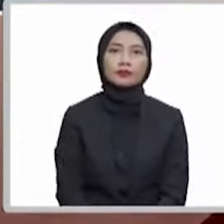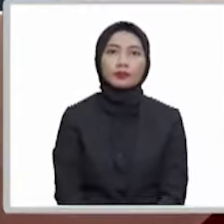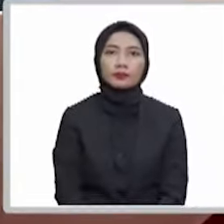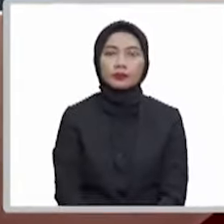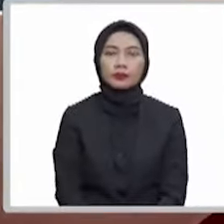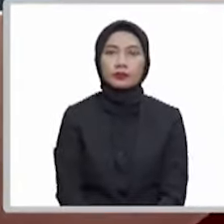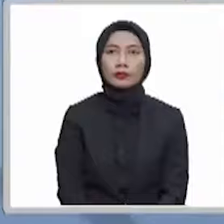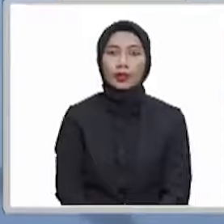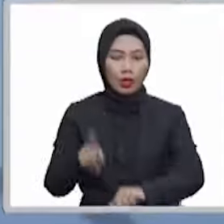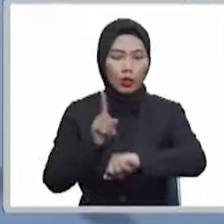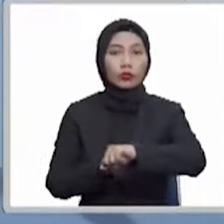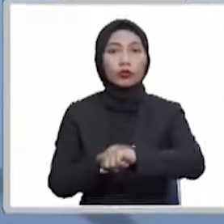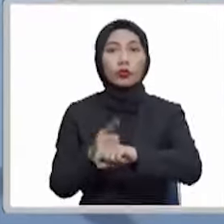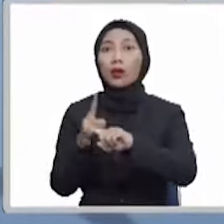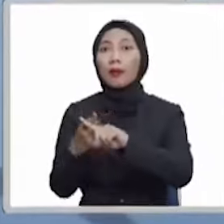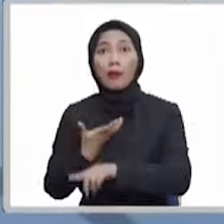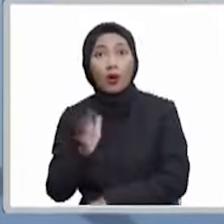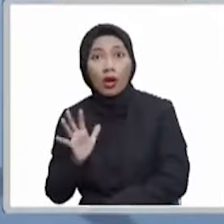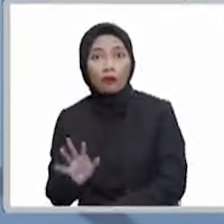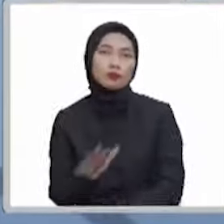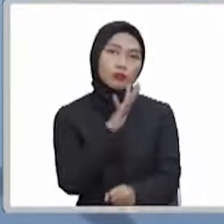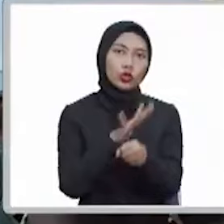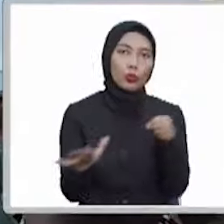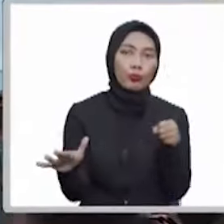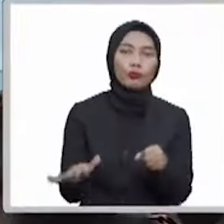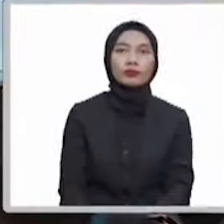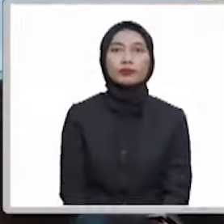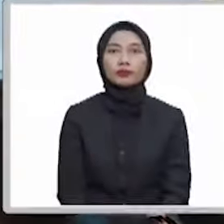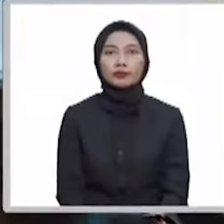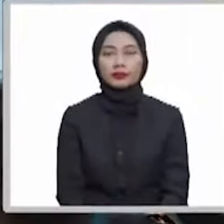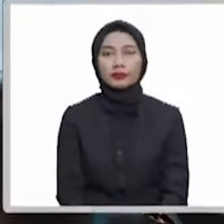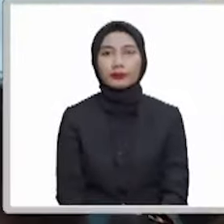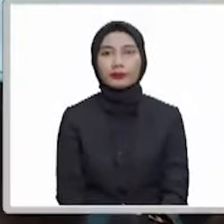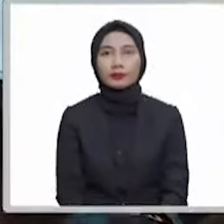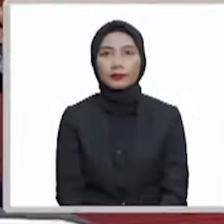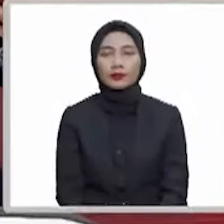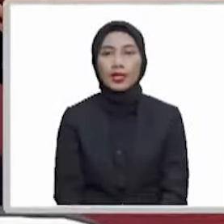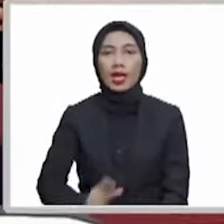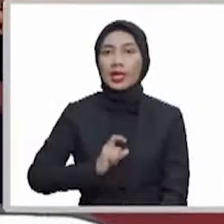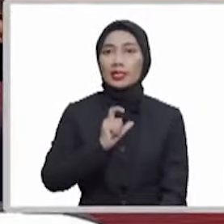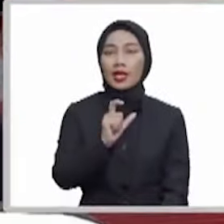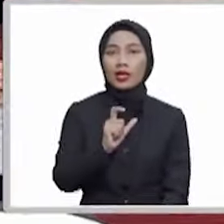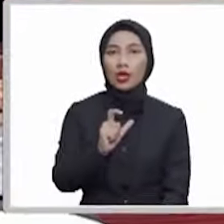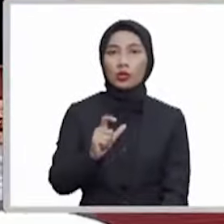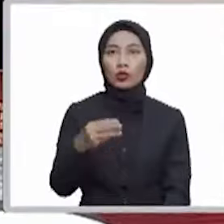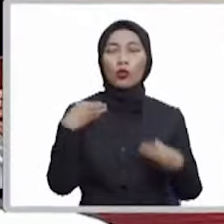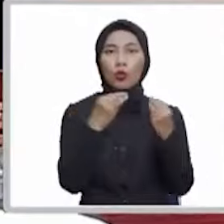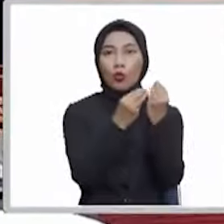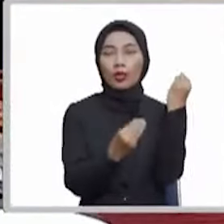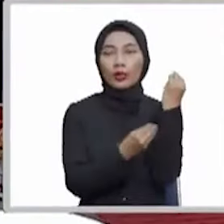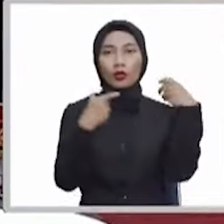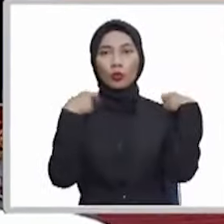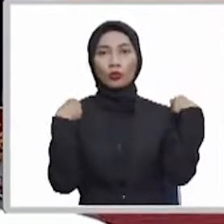waktu, ingin ditambahkan? Cukup. Baik, terima kasih. Selanjutnya kami persilahkan kepada calon wakil gubernur nomor urut 2, Bapak Ahmad